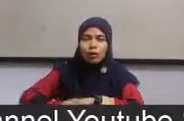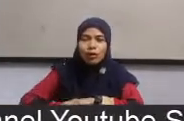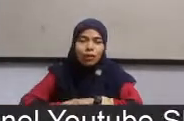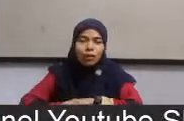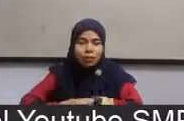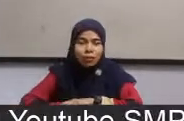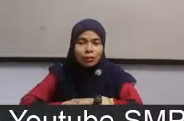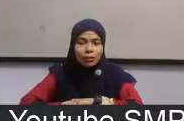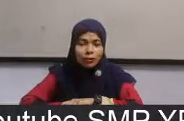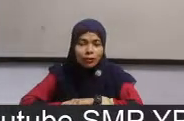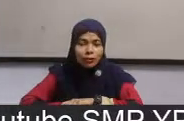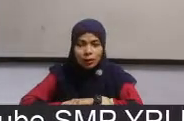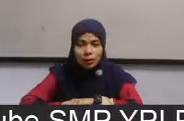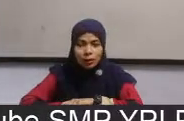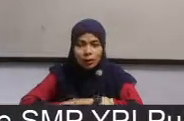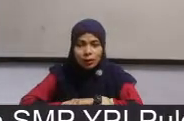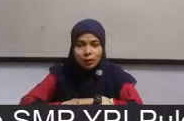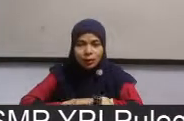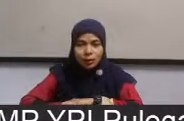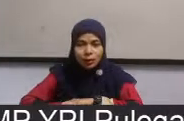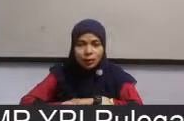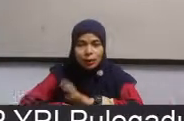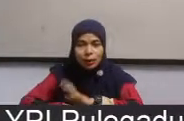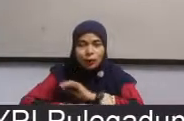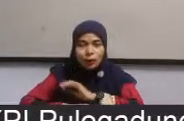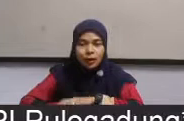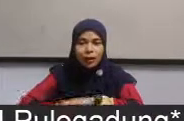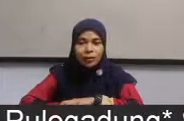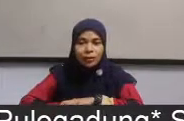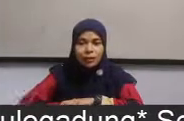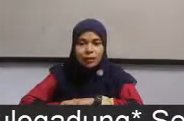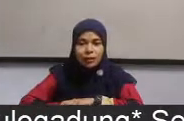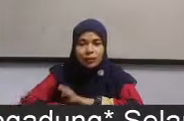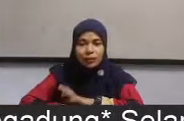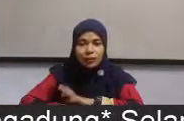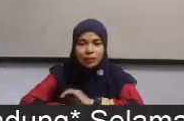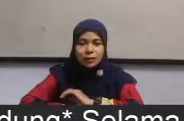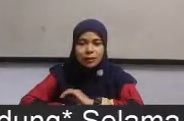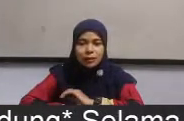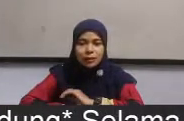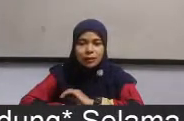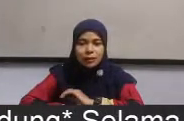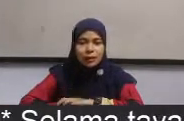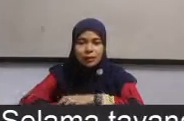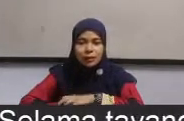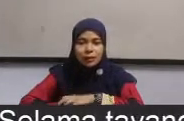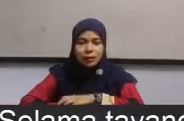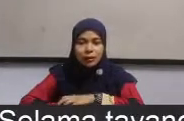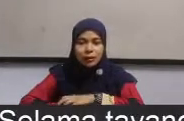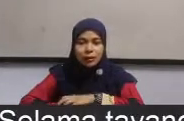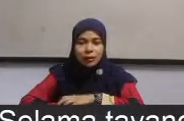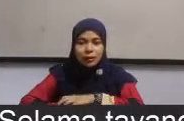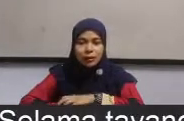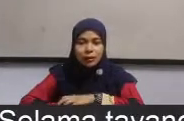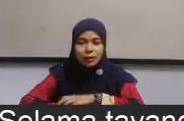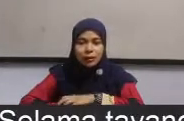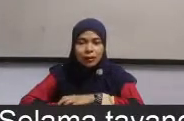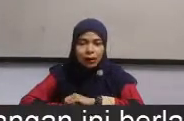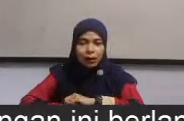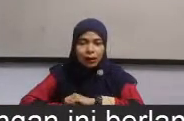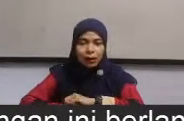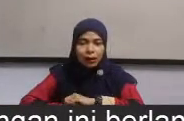sekarang kan lagi tren budaya Korea Jadi saya nggak mau belajar nari angklung